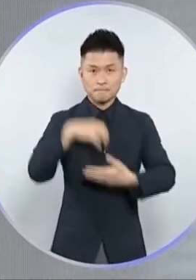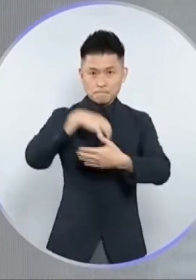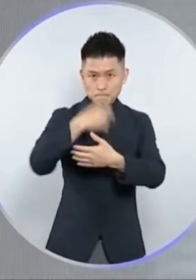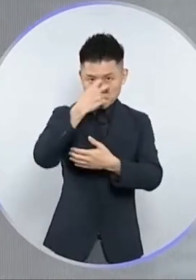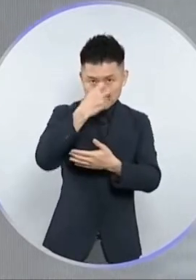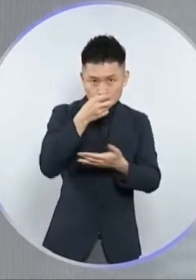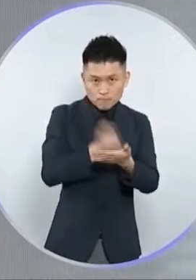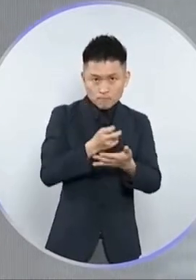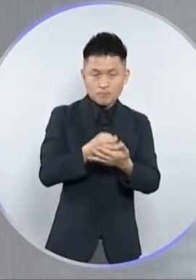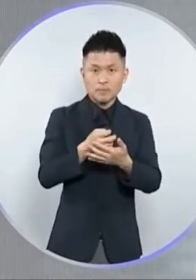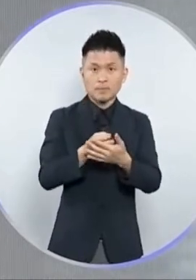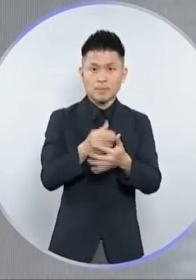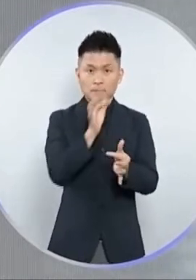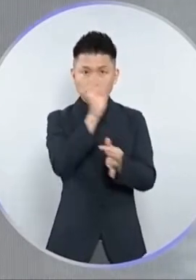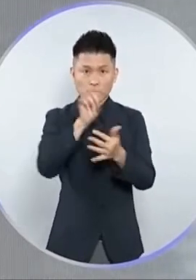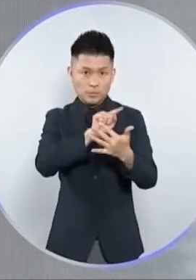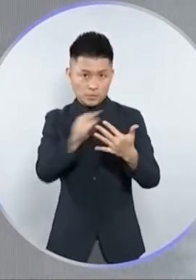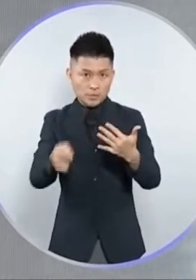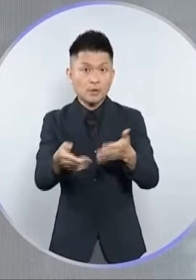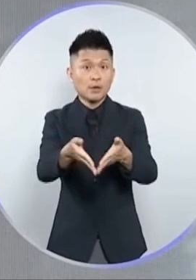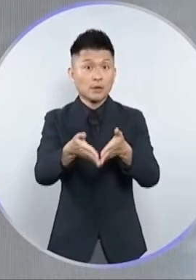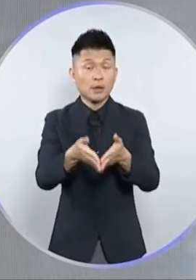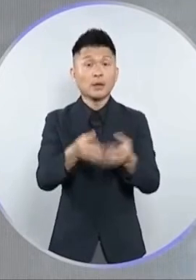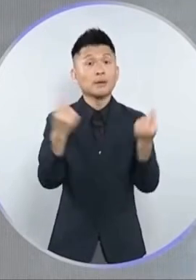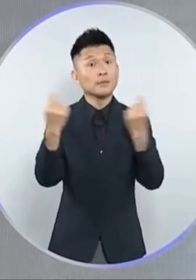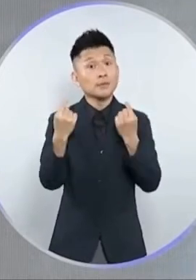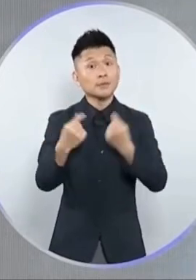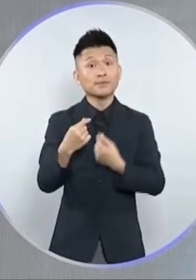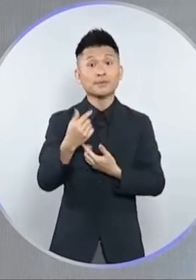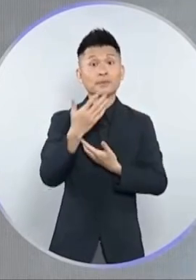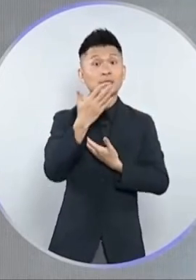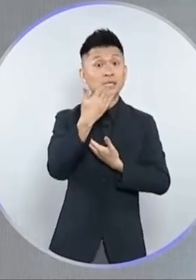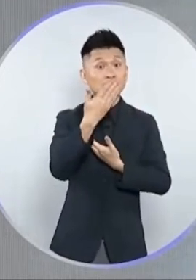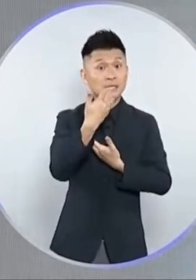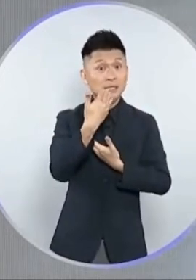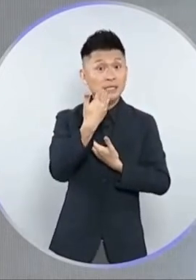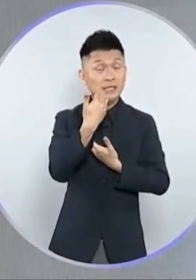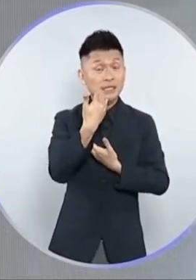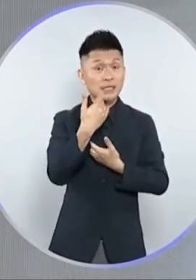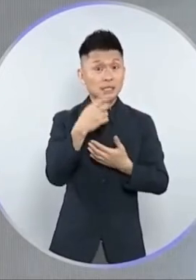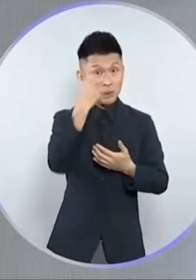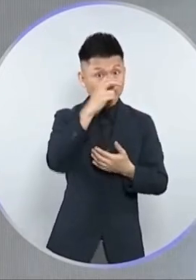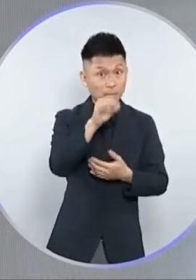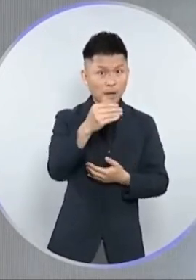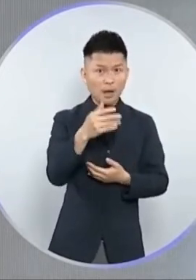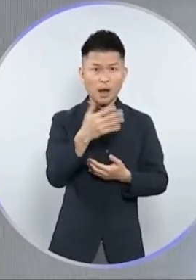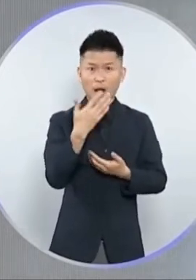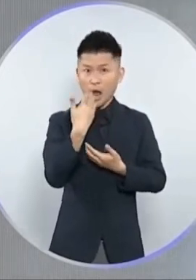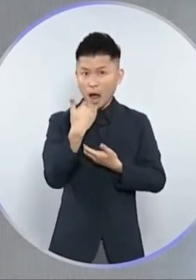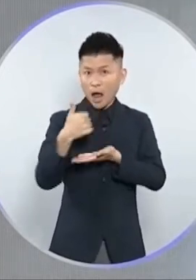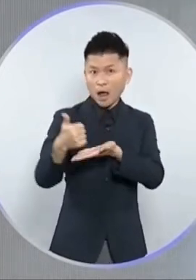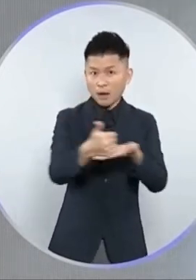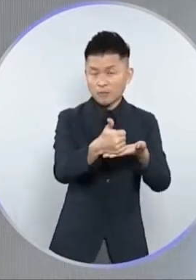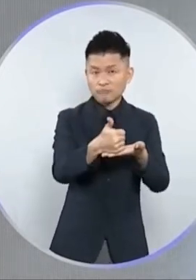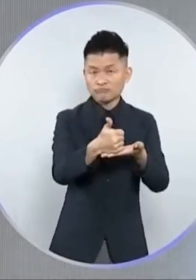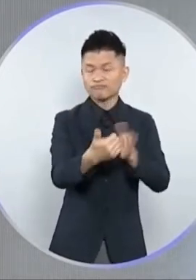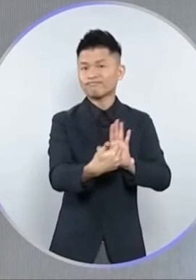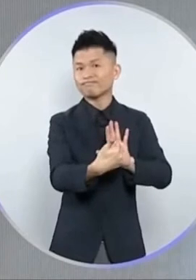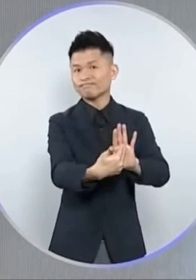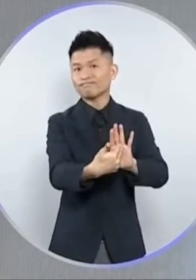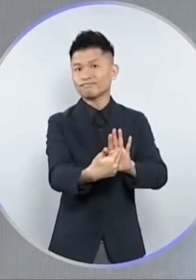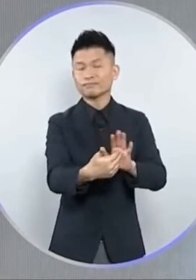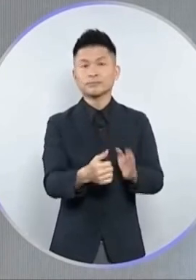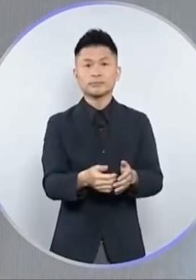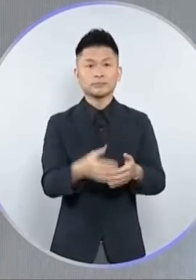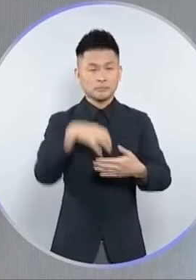部管理 SOP 的。比方说哈，吃饭有没有管制？不该吃的饭不要乱吃的，这种内部管